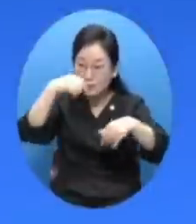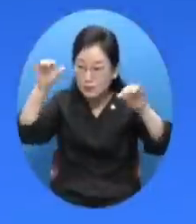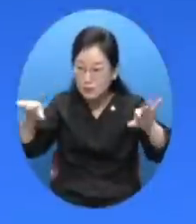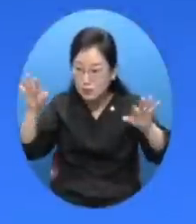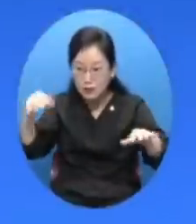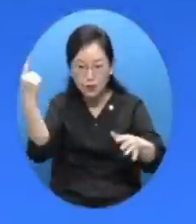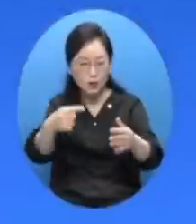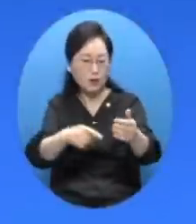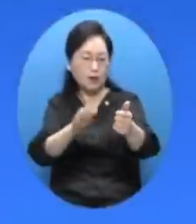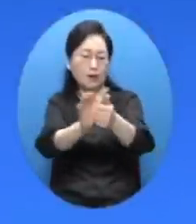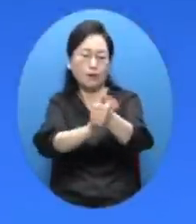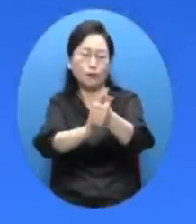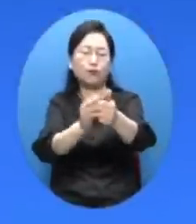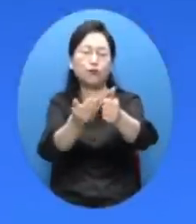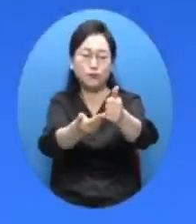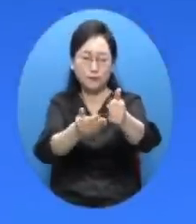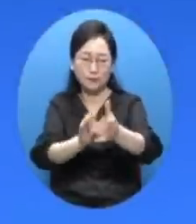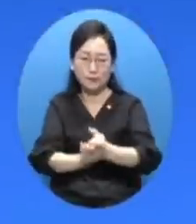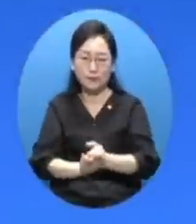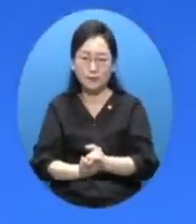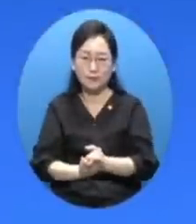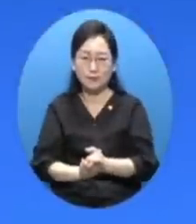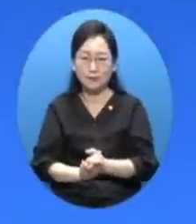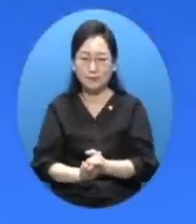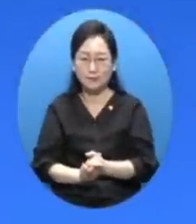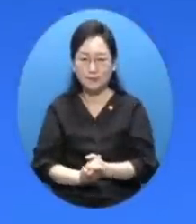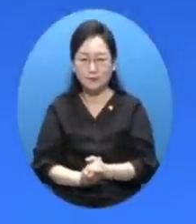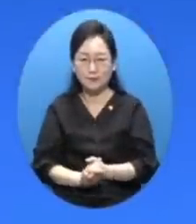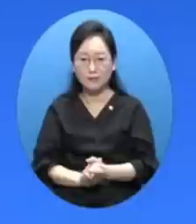그를 어루만져줍니다.